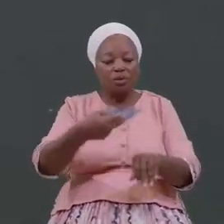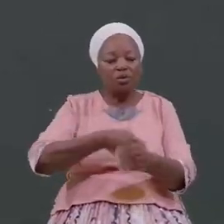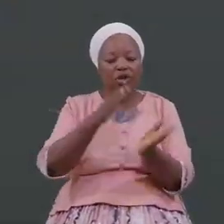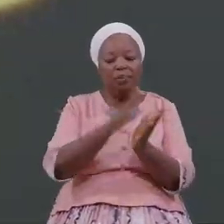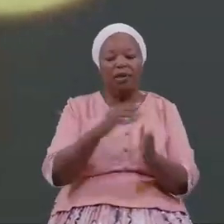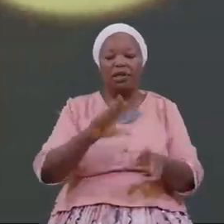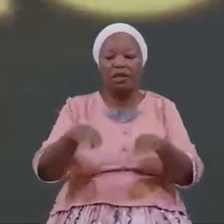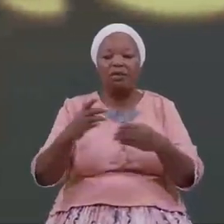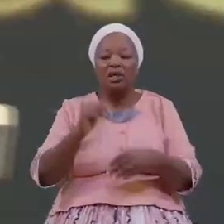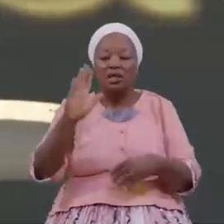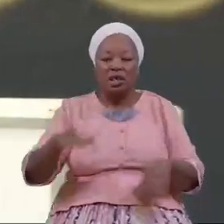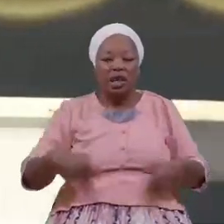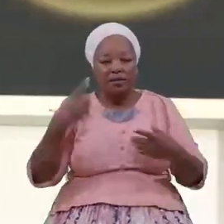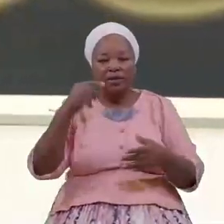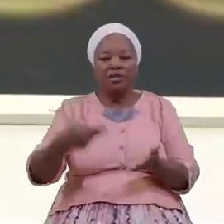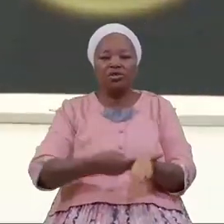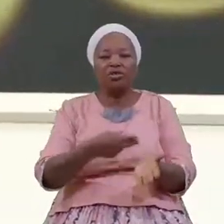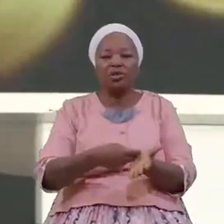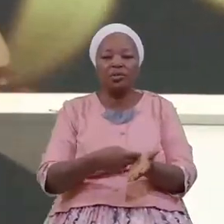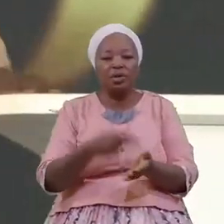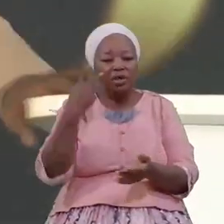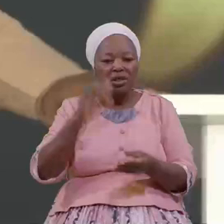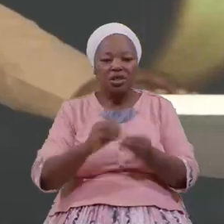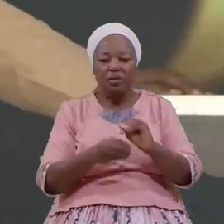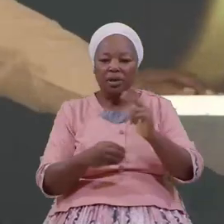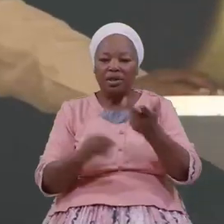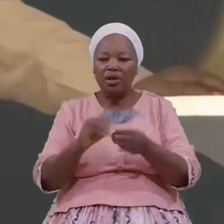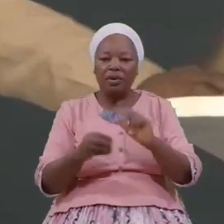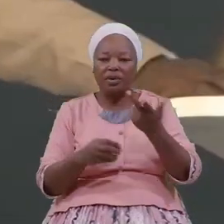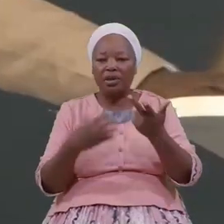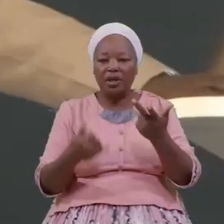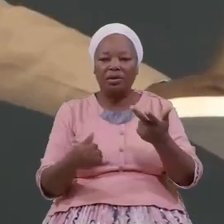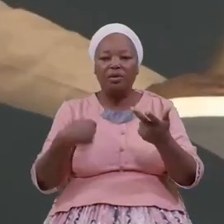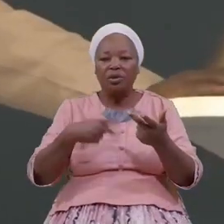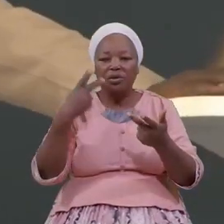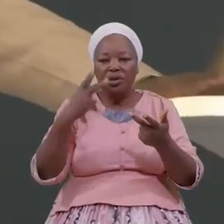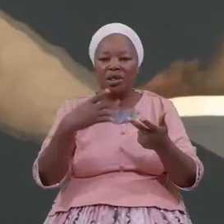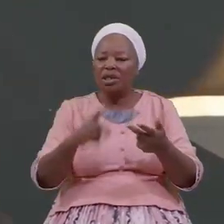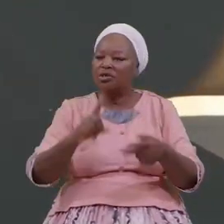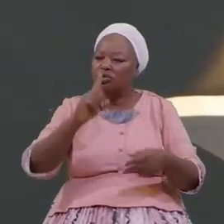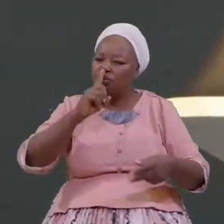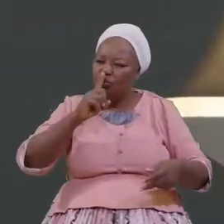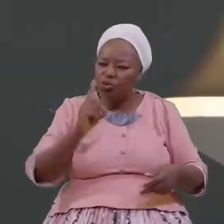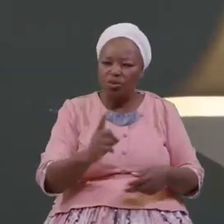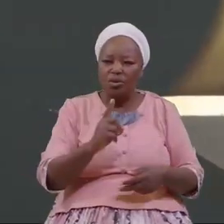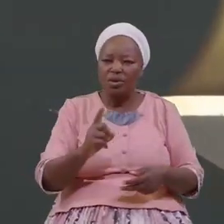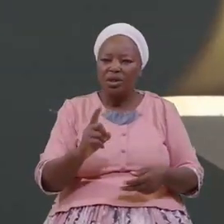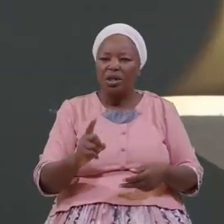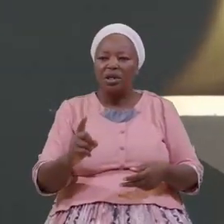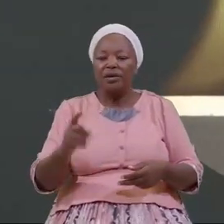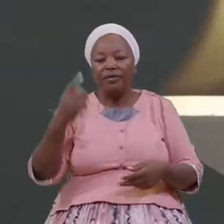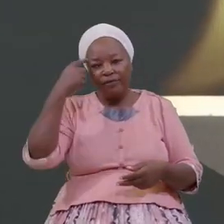ses bergers. On voit troisième point ici. Nous allons voir ici la garantie pour